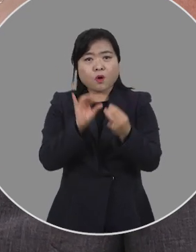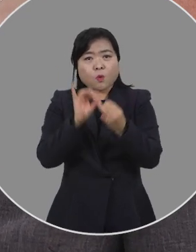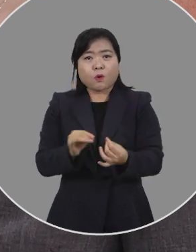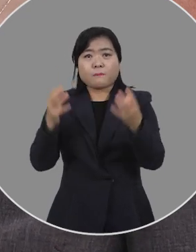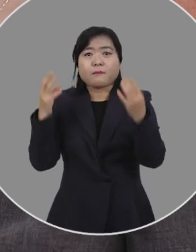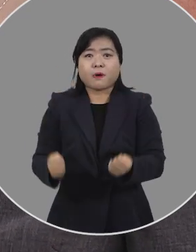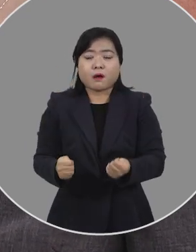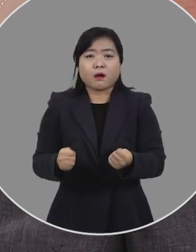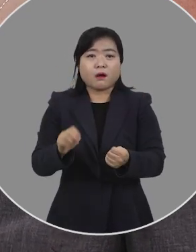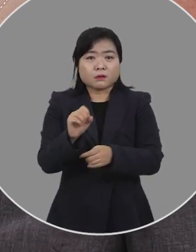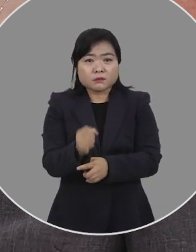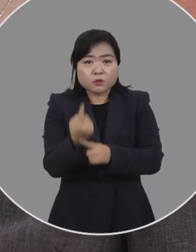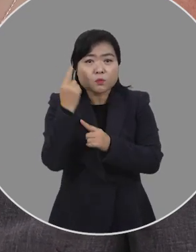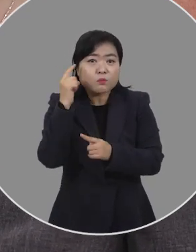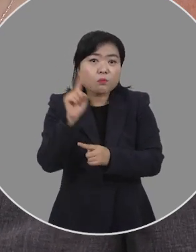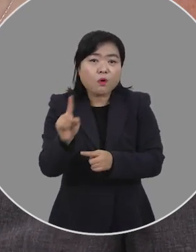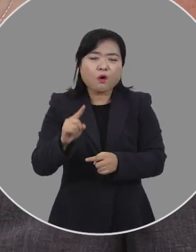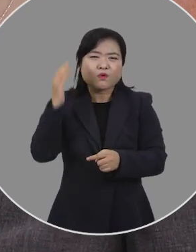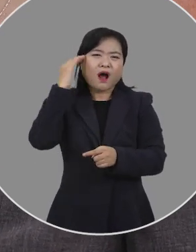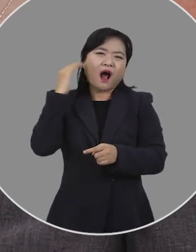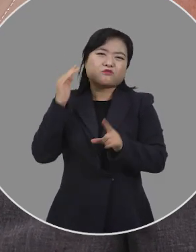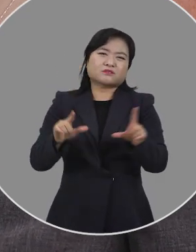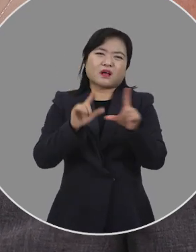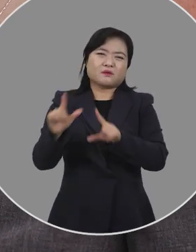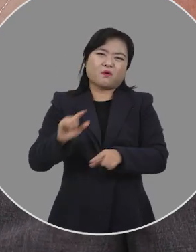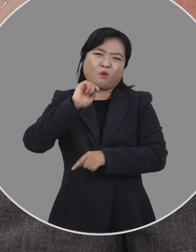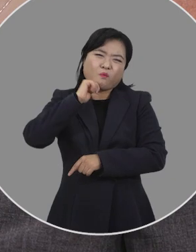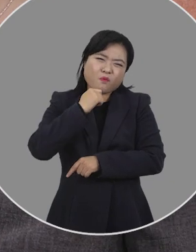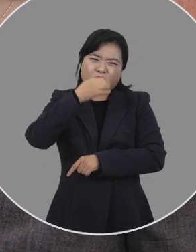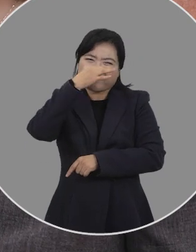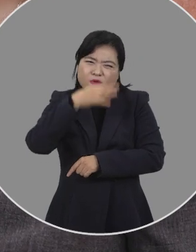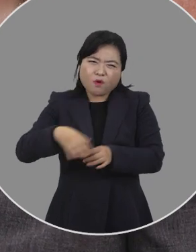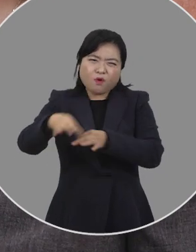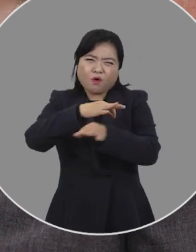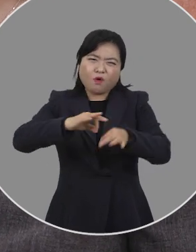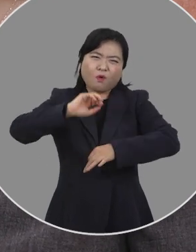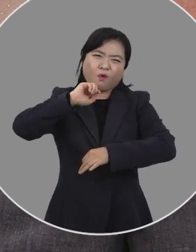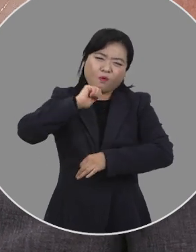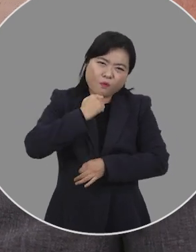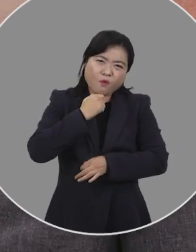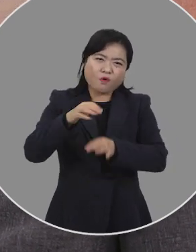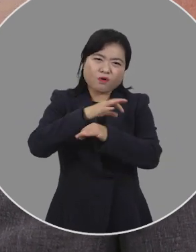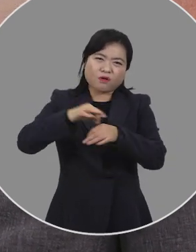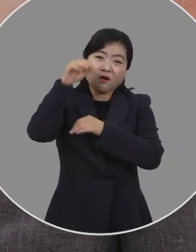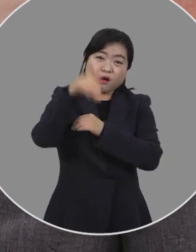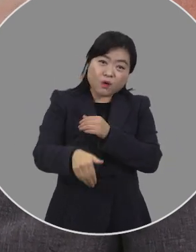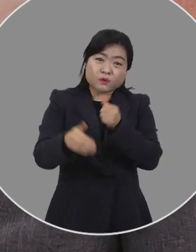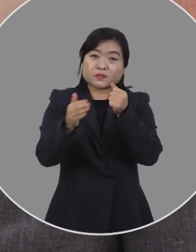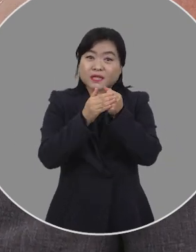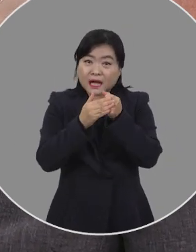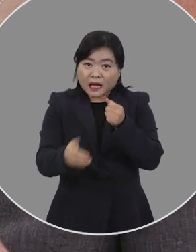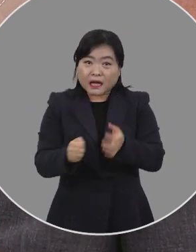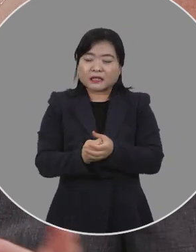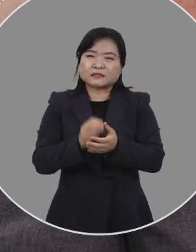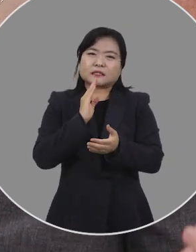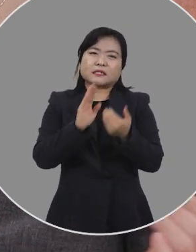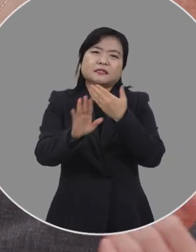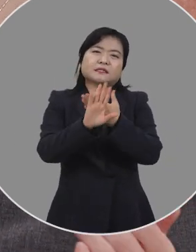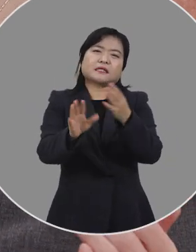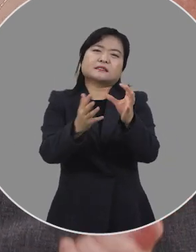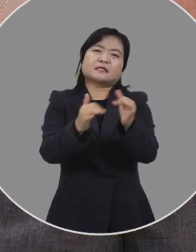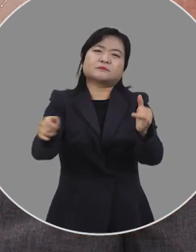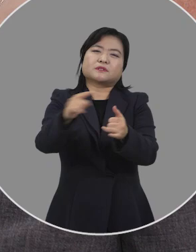근거에는 우리 삶이 굉장히 팍팍해지고 힘들어지고 그 경제적인 여건이 어려워지다 보니까 사실은 그런